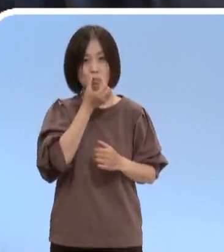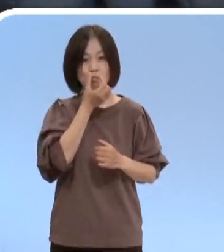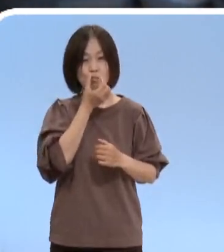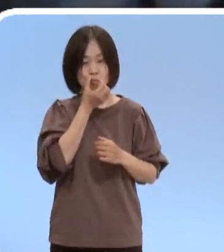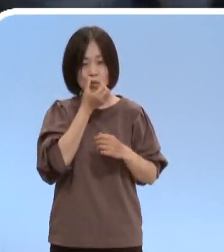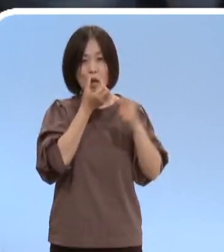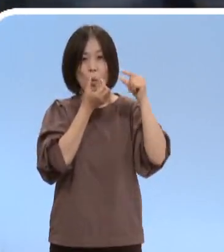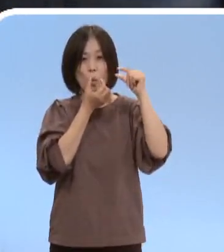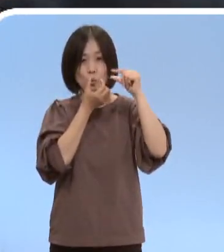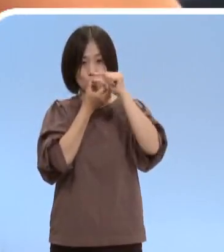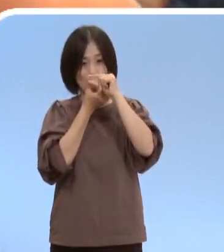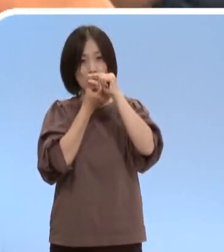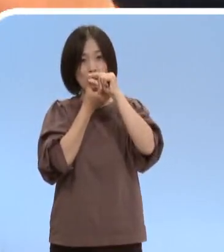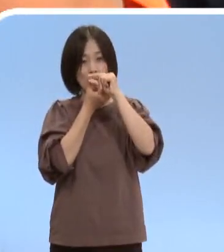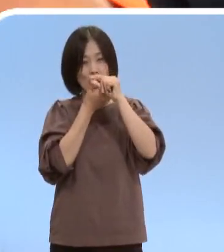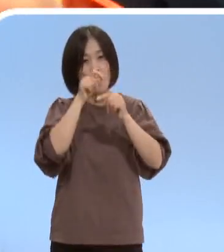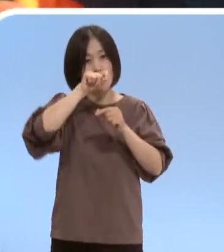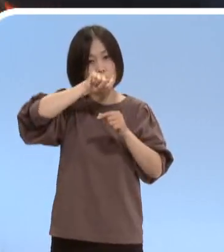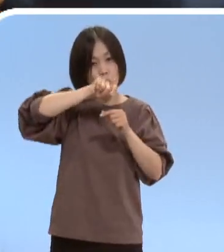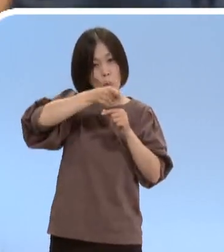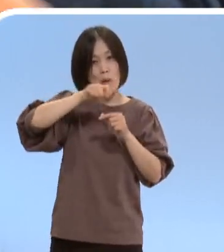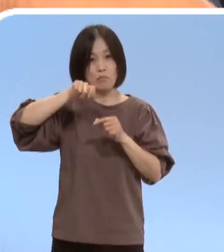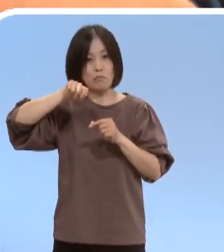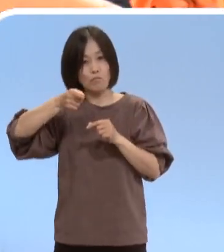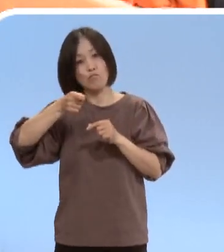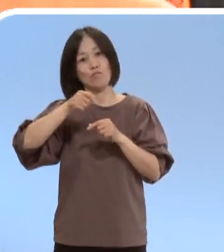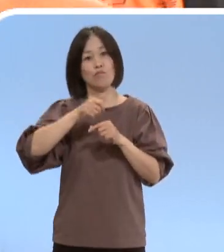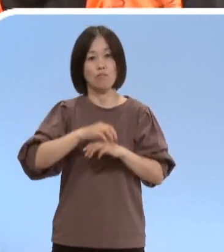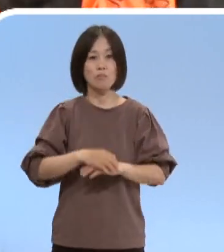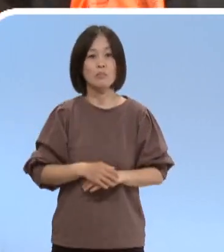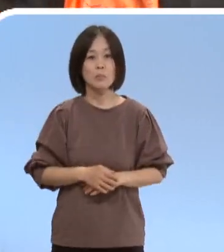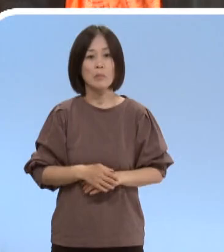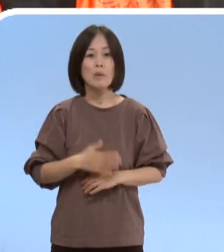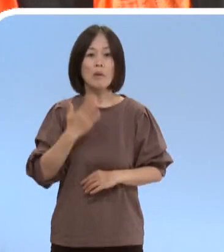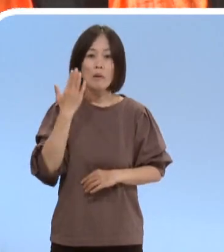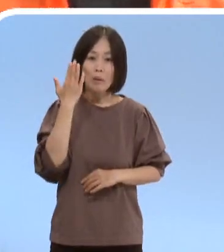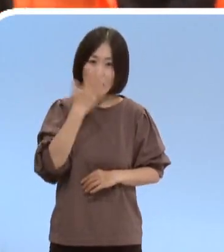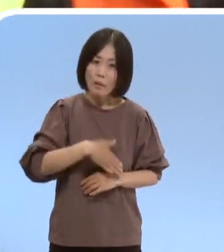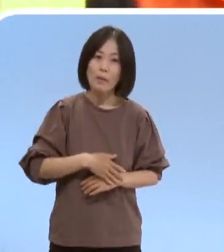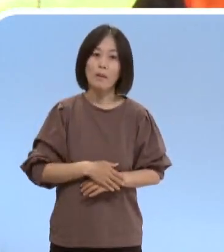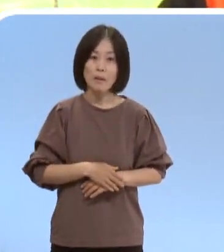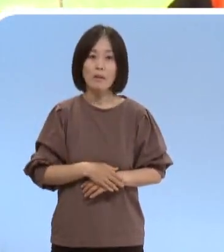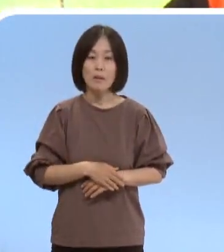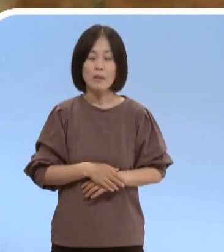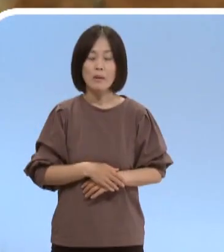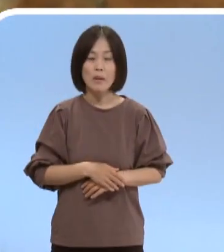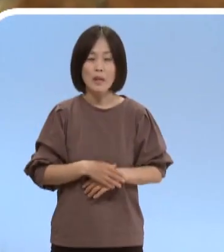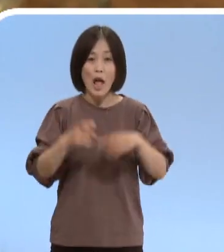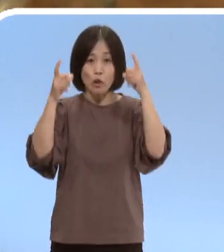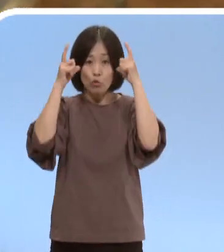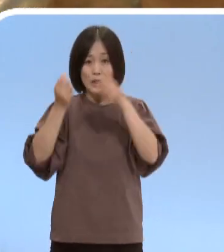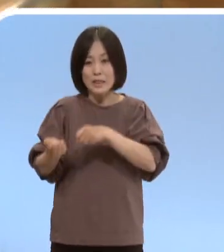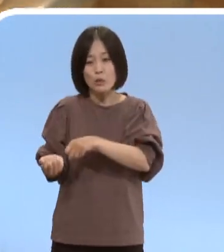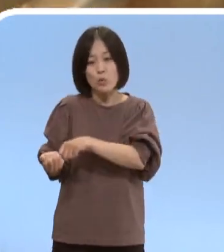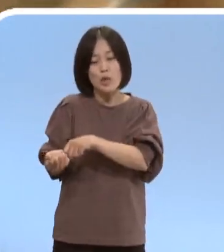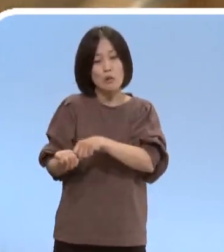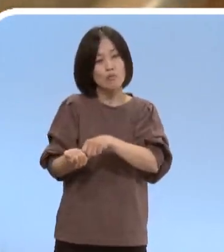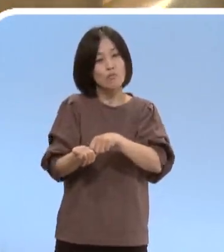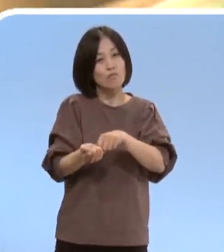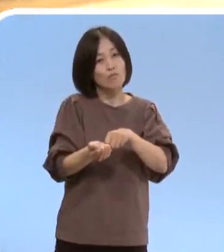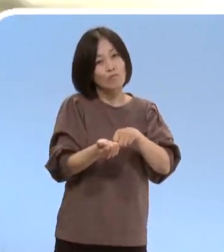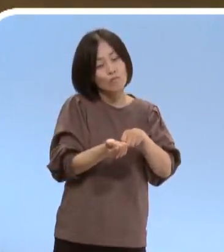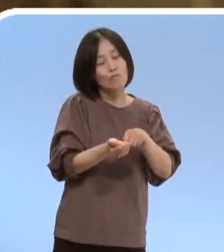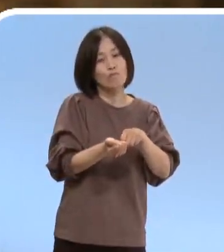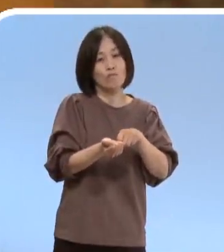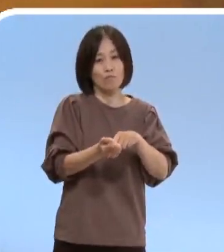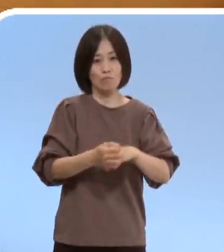こう、 こうして で、これをつけ つけてで 止めるっていう。へえ。 連れて行ったりするときにそこを持